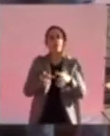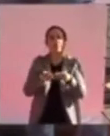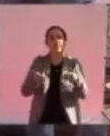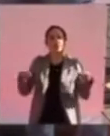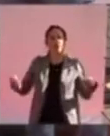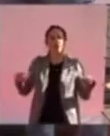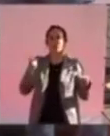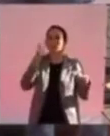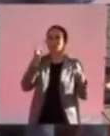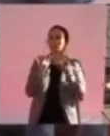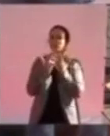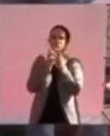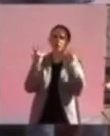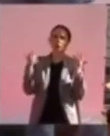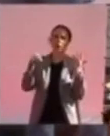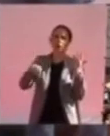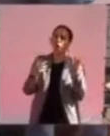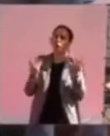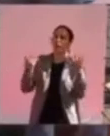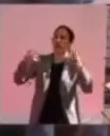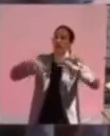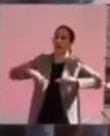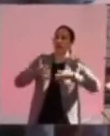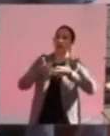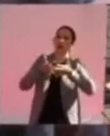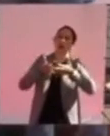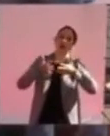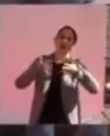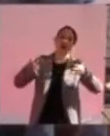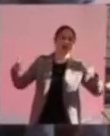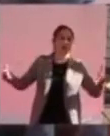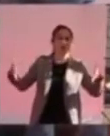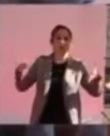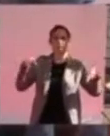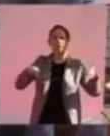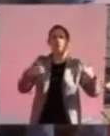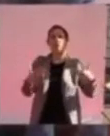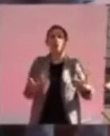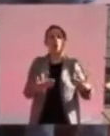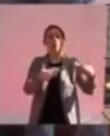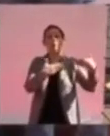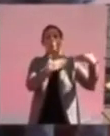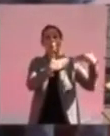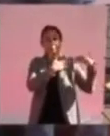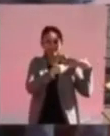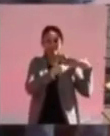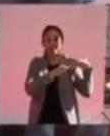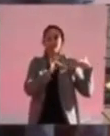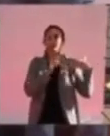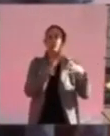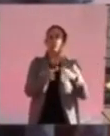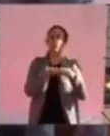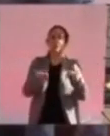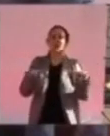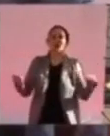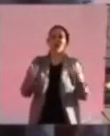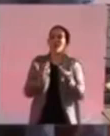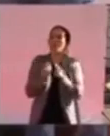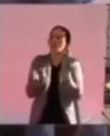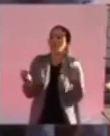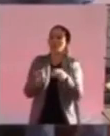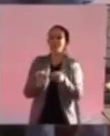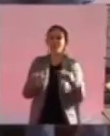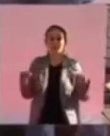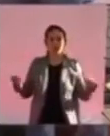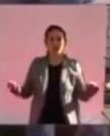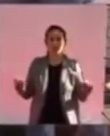vitali di una più ampia organizzazione per una presa in carico multi professionale o interprofessionale della complessità